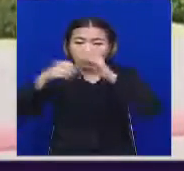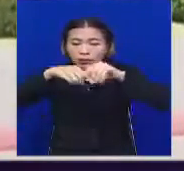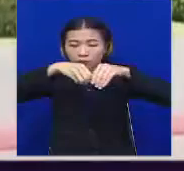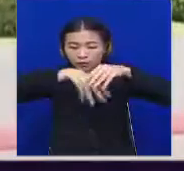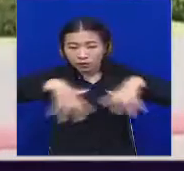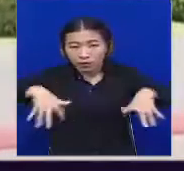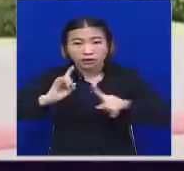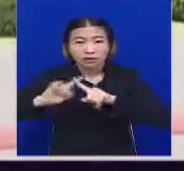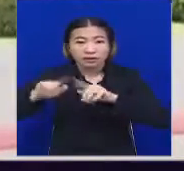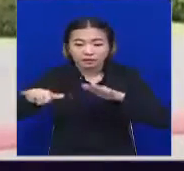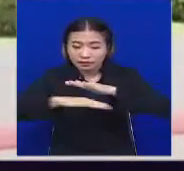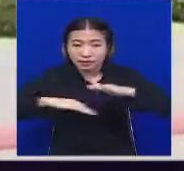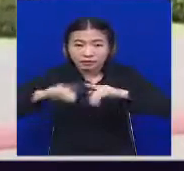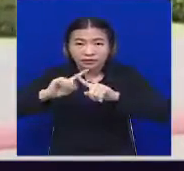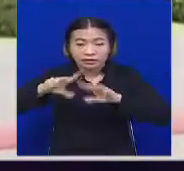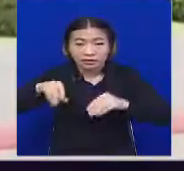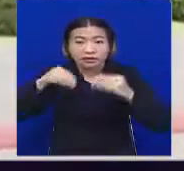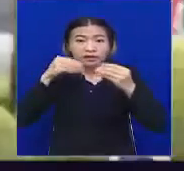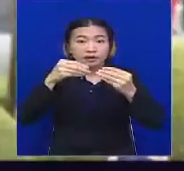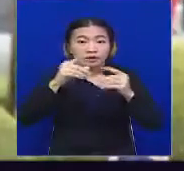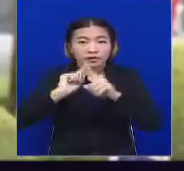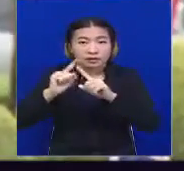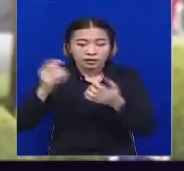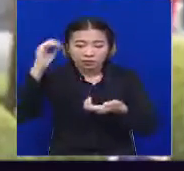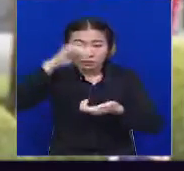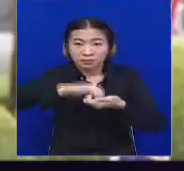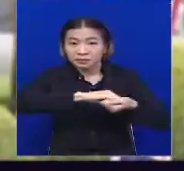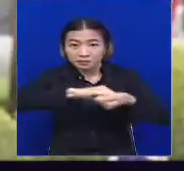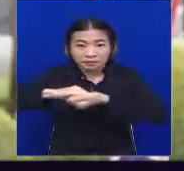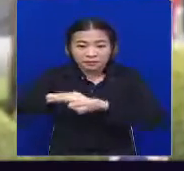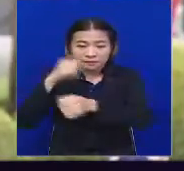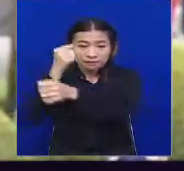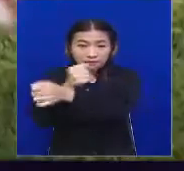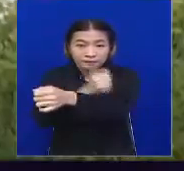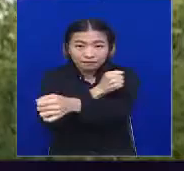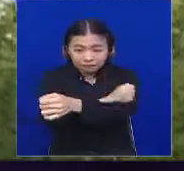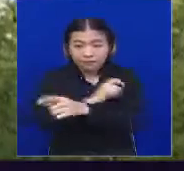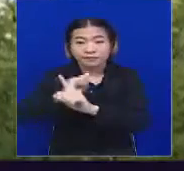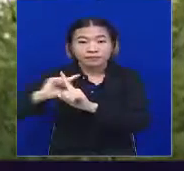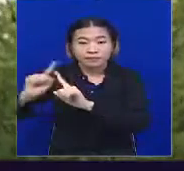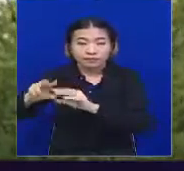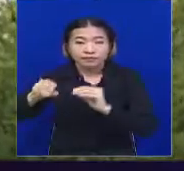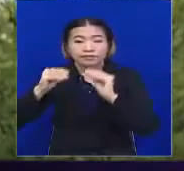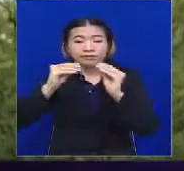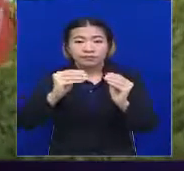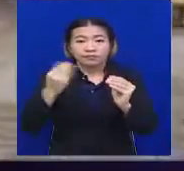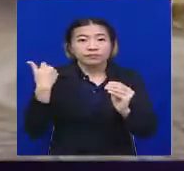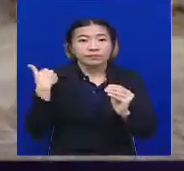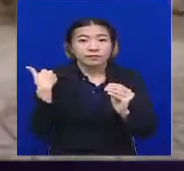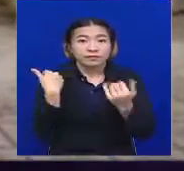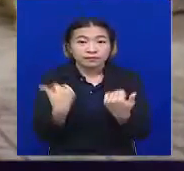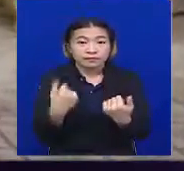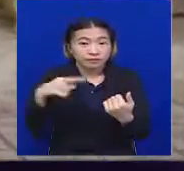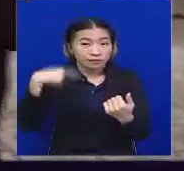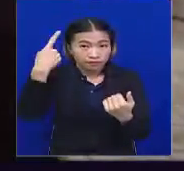านการส่งเสริมการค้าและการลงทุนความร่วมมือด้านแรงงานการพัฒนาความเชื่อมโยงด้านการท่องเที่ยวข้ามแดนและความร่